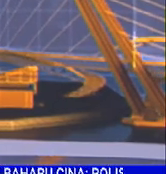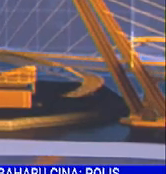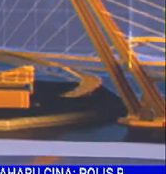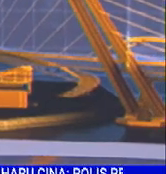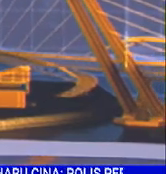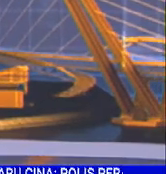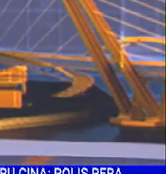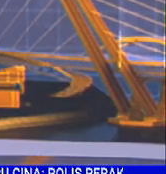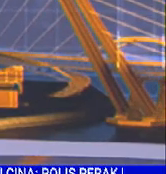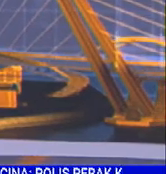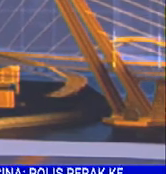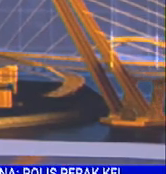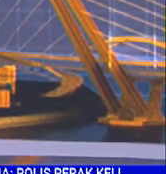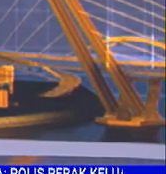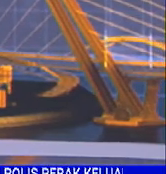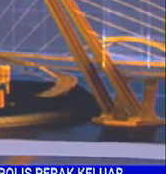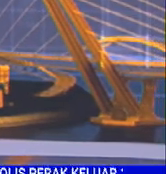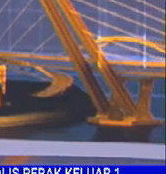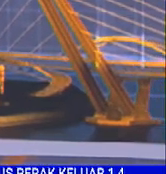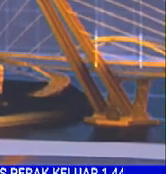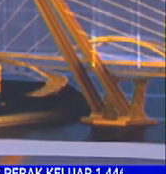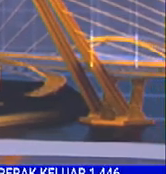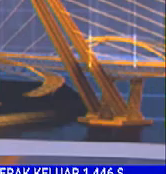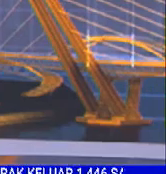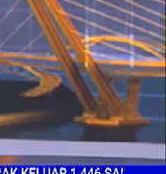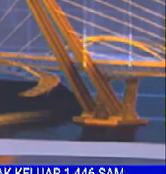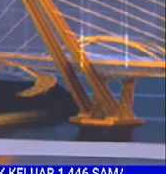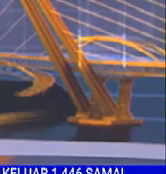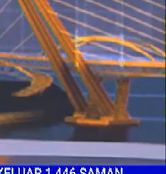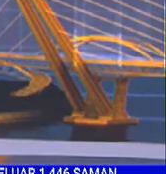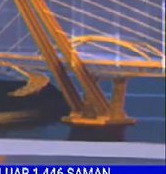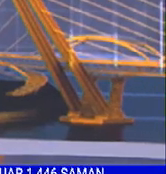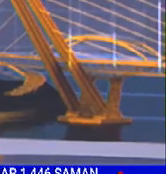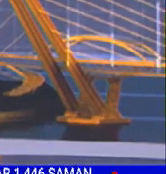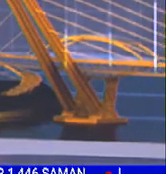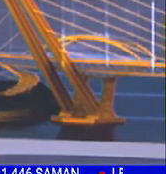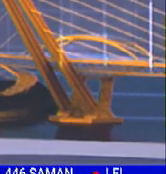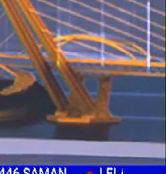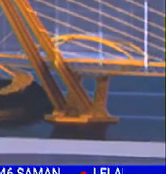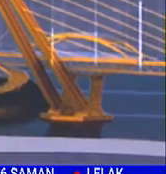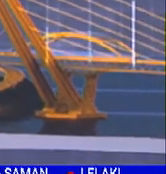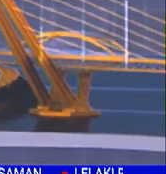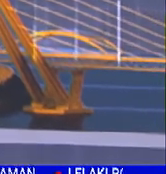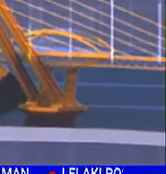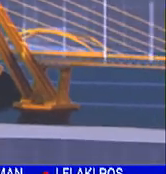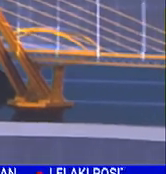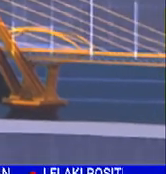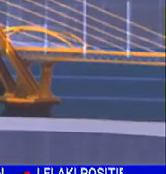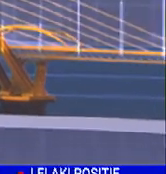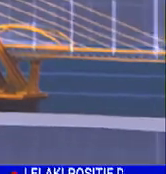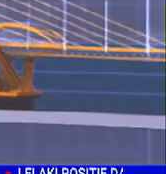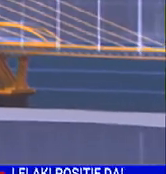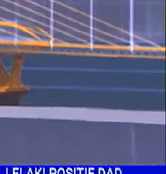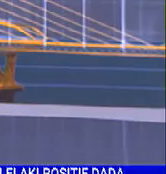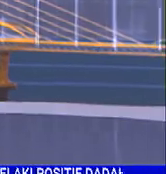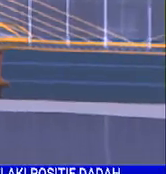Berita wilayah 2 Februari 2022 berakhir di sini. Dapatkan dos penggalak COVID-19 untuk pelindungan diri. Layari portal